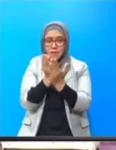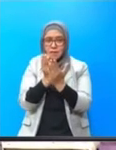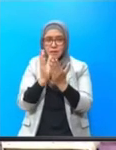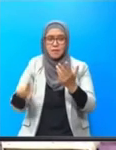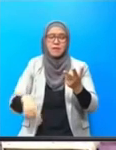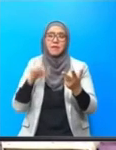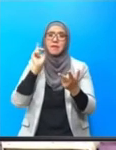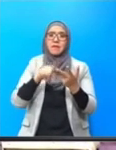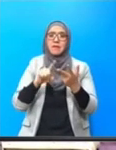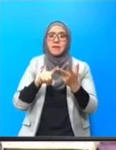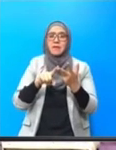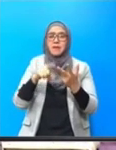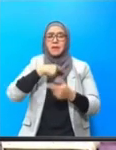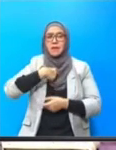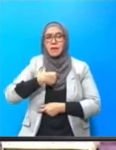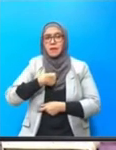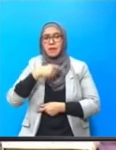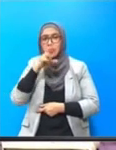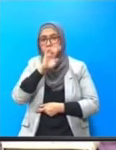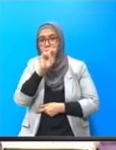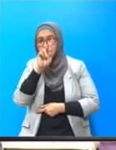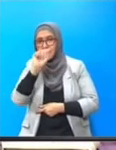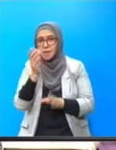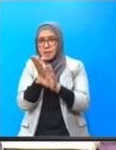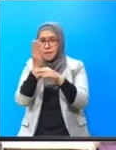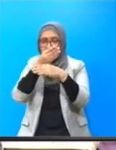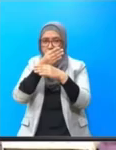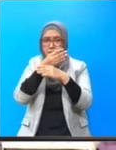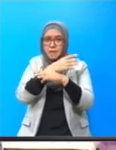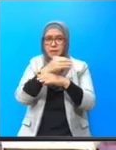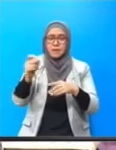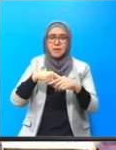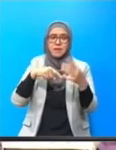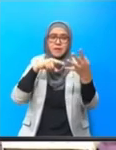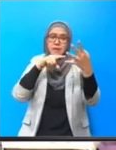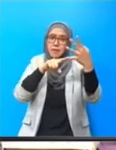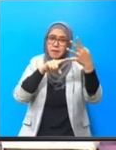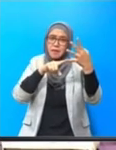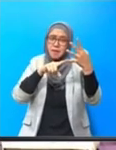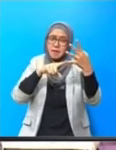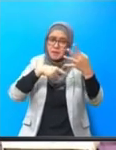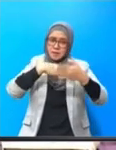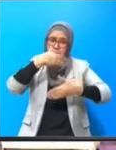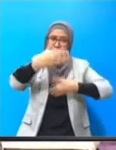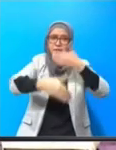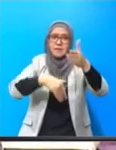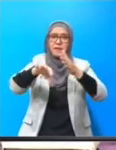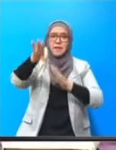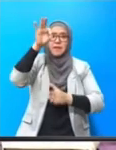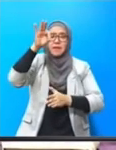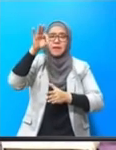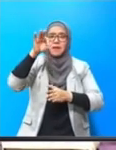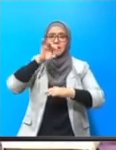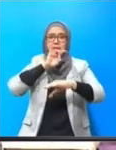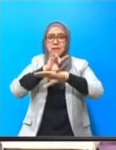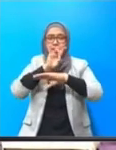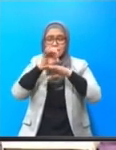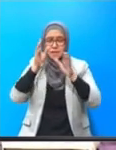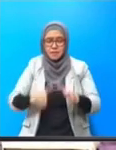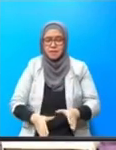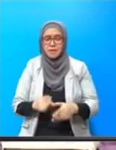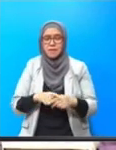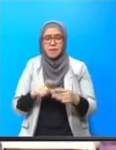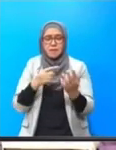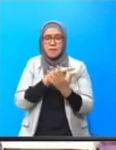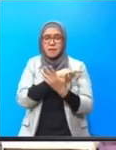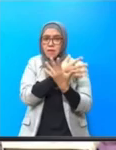reka bentuk dan 4 dalam lantikan perunding. Daripada 15 itu, Datuk Yang